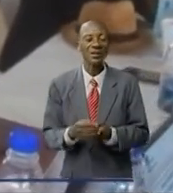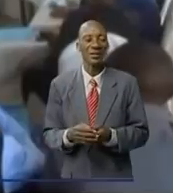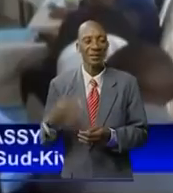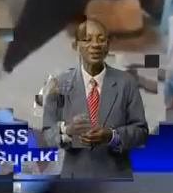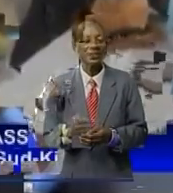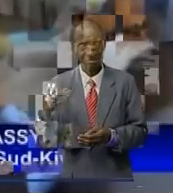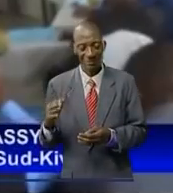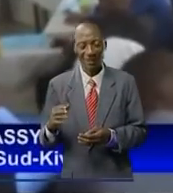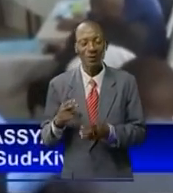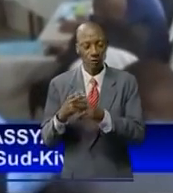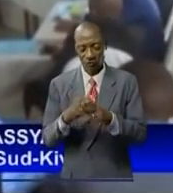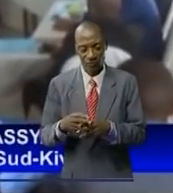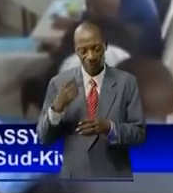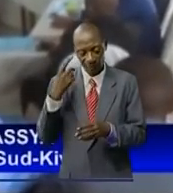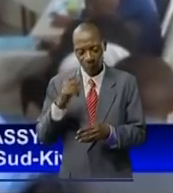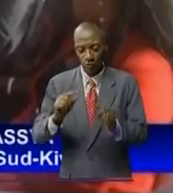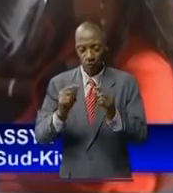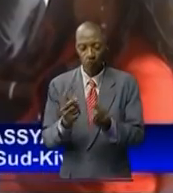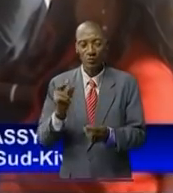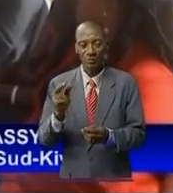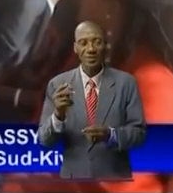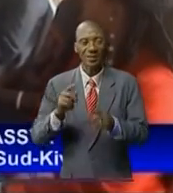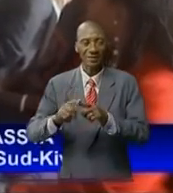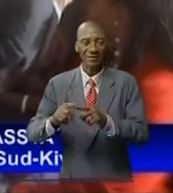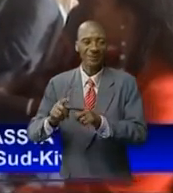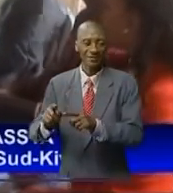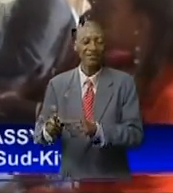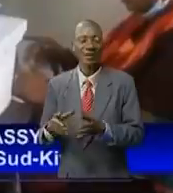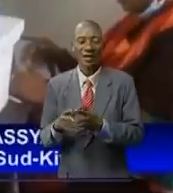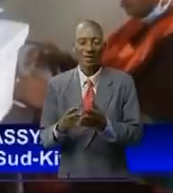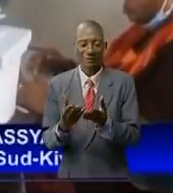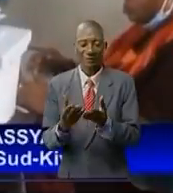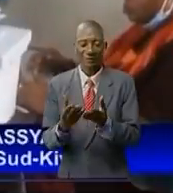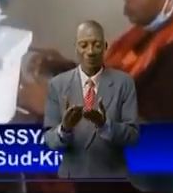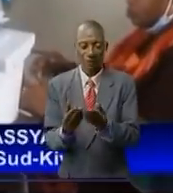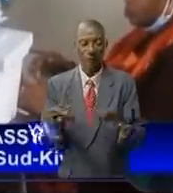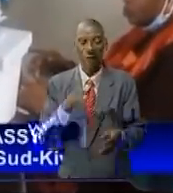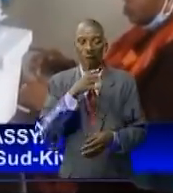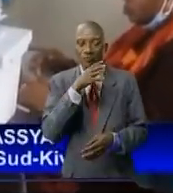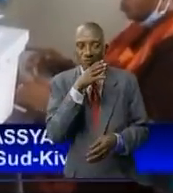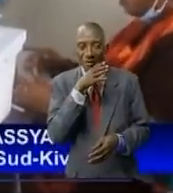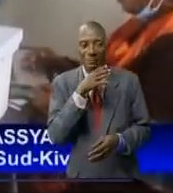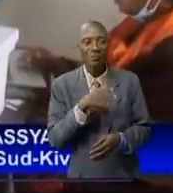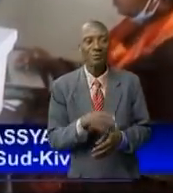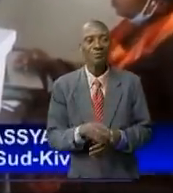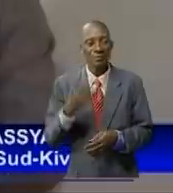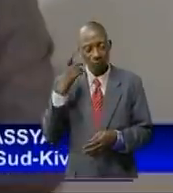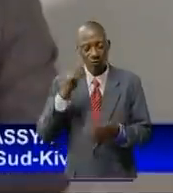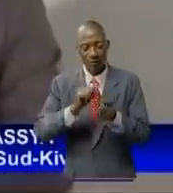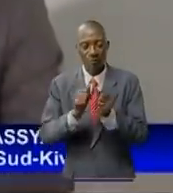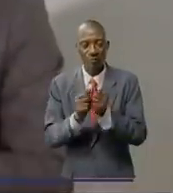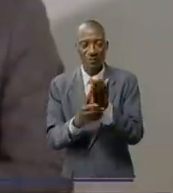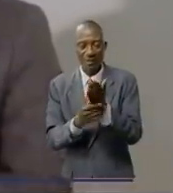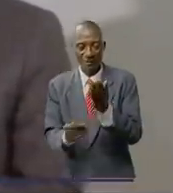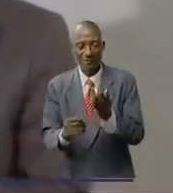aussi par l'approche SMSV pour la résolution durable de l'épineuse question. Des qualifications et des